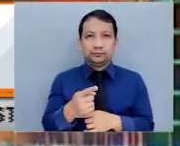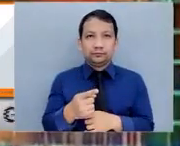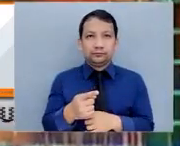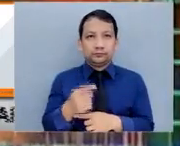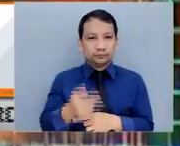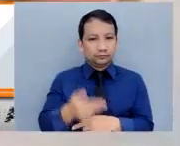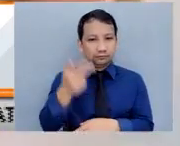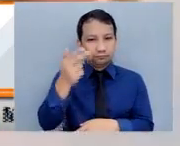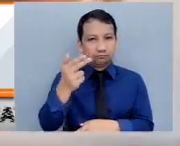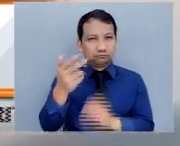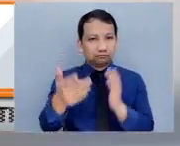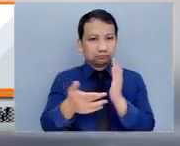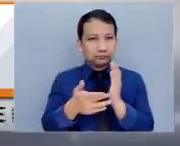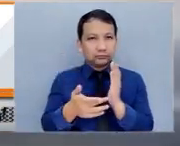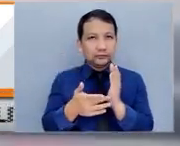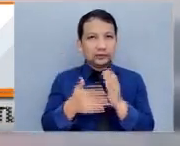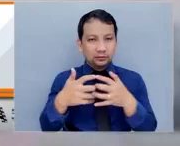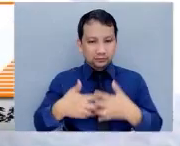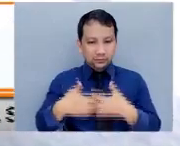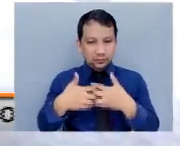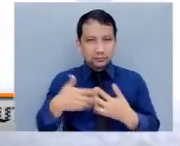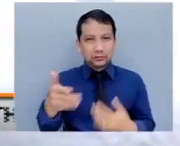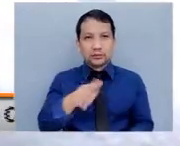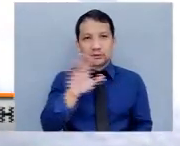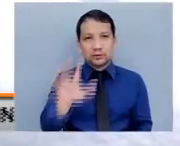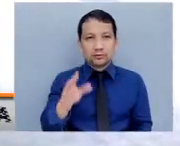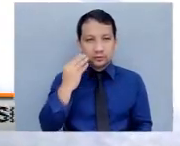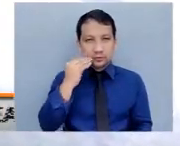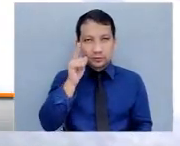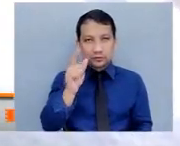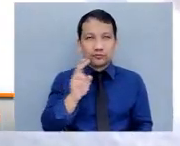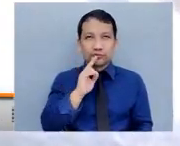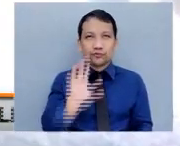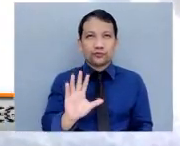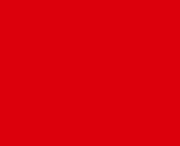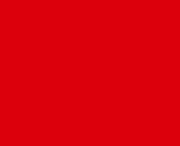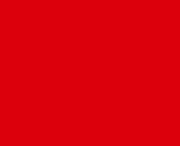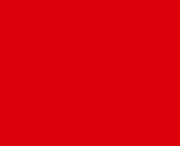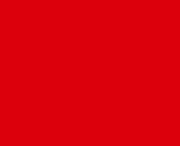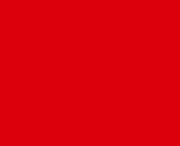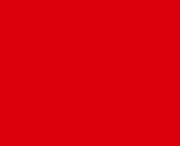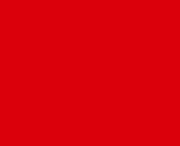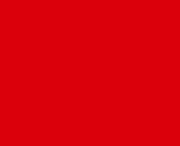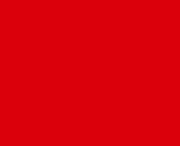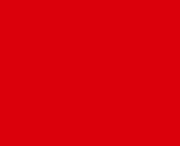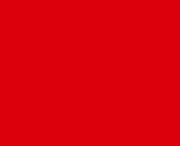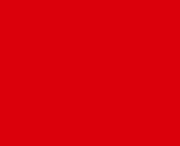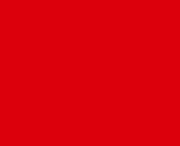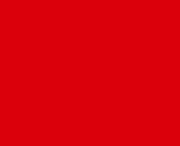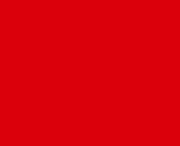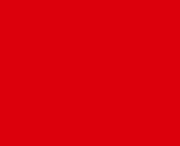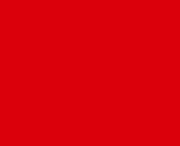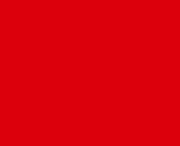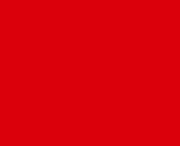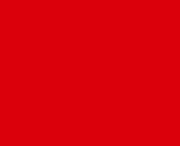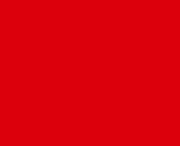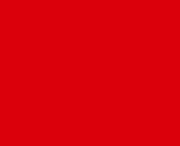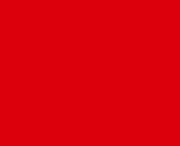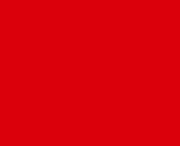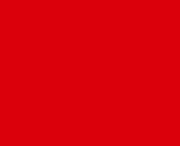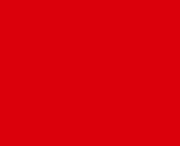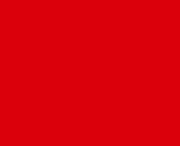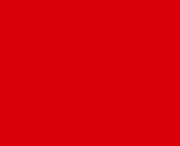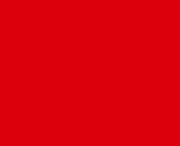na equipment. Nagbabalita mula sa frontline, Mean Los Baños, News 5. Mga kapatid, Cheryl Cosin